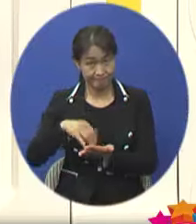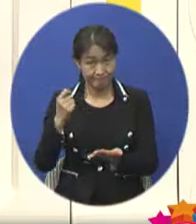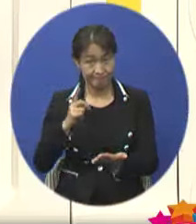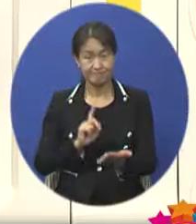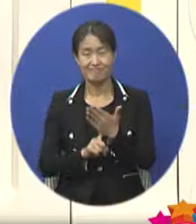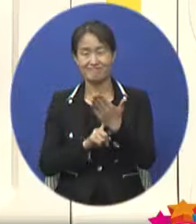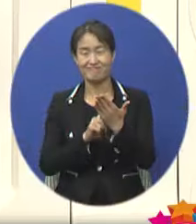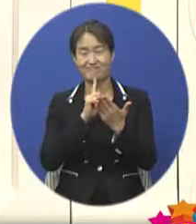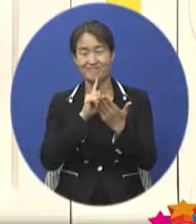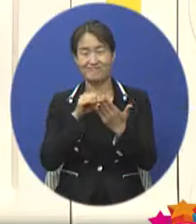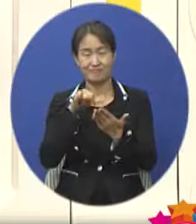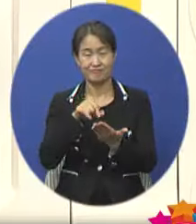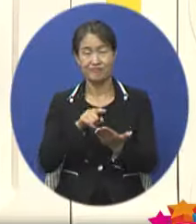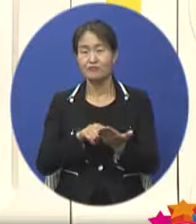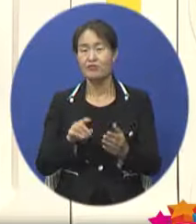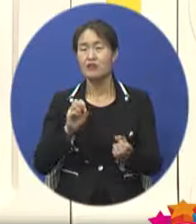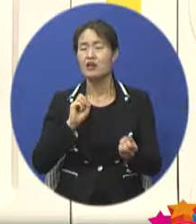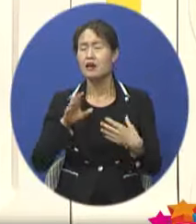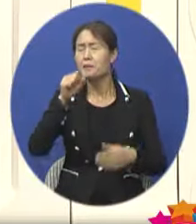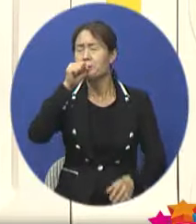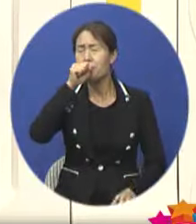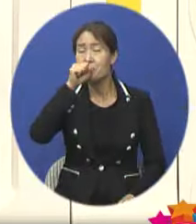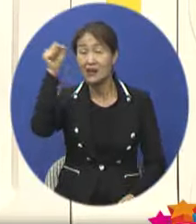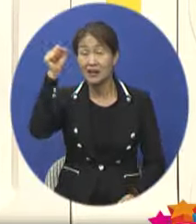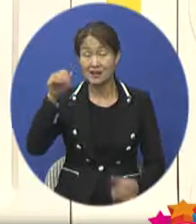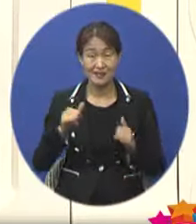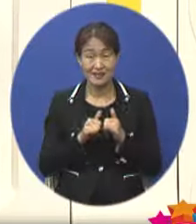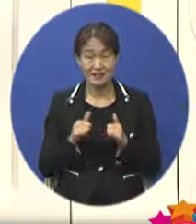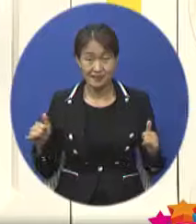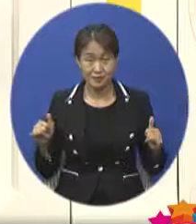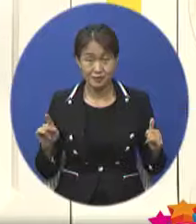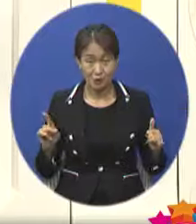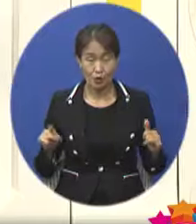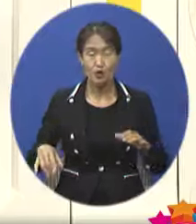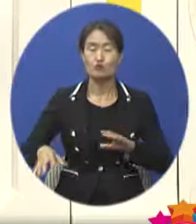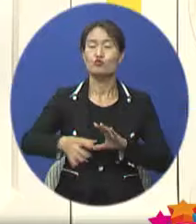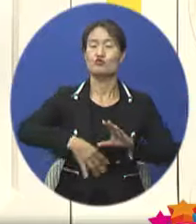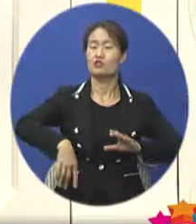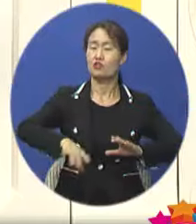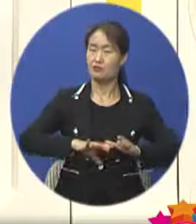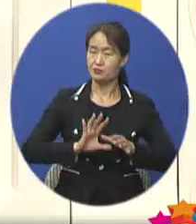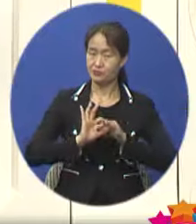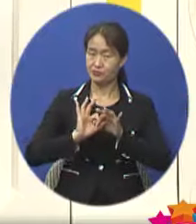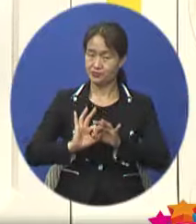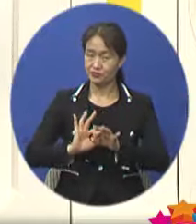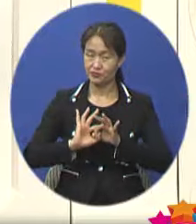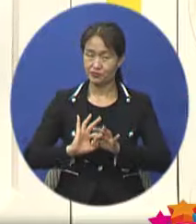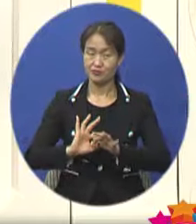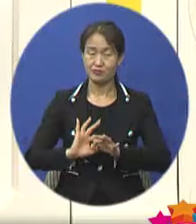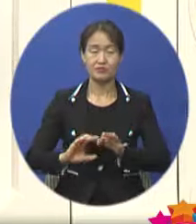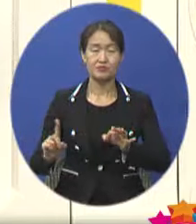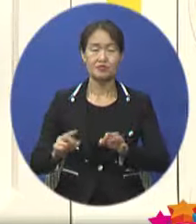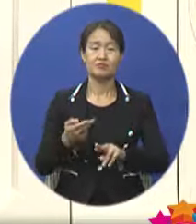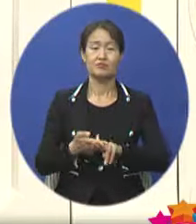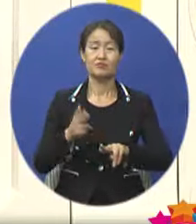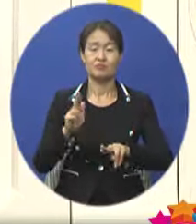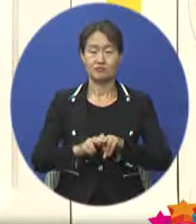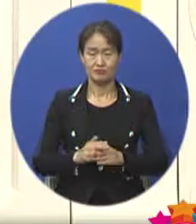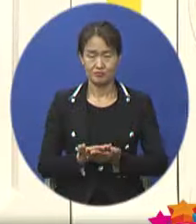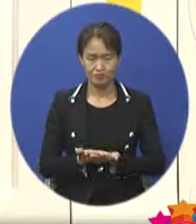딱 찍히죠? 그렇습니다. 예. 정답을 네. 딱 맞추신 분께는 가벼운 추첨을 통해서 뭘 또? 네, 됩니다. 선물을